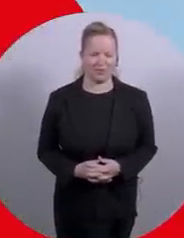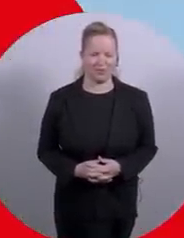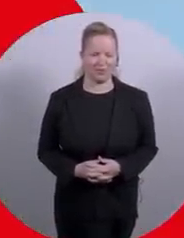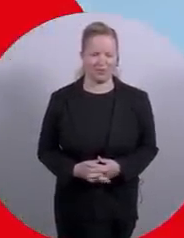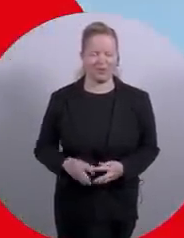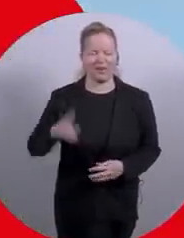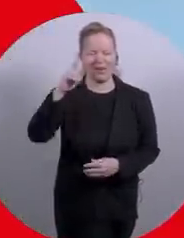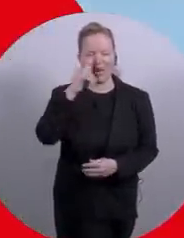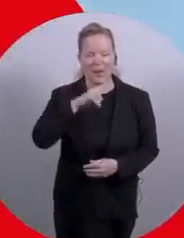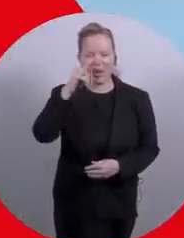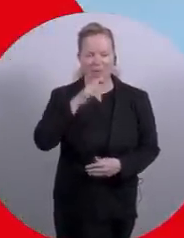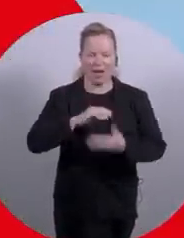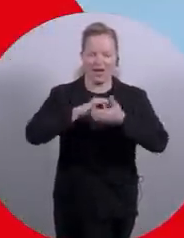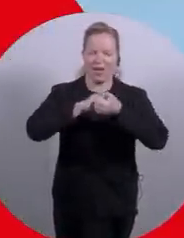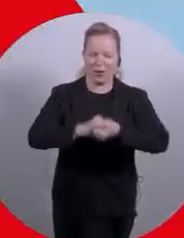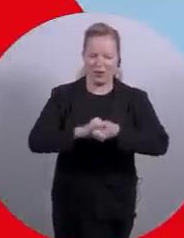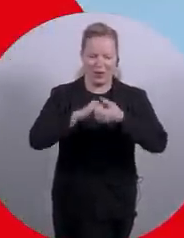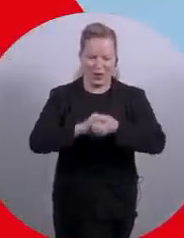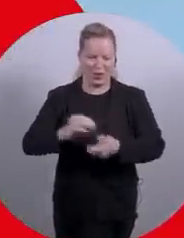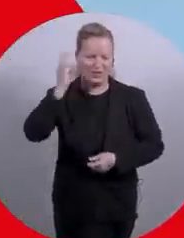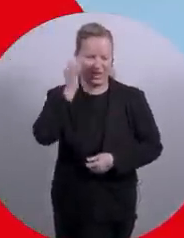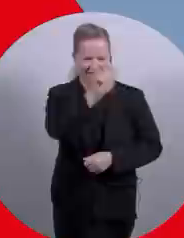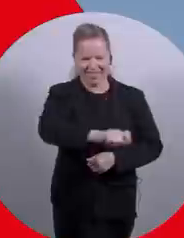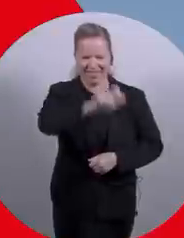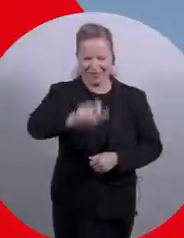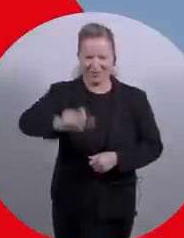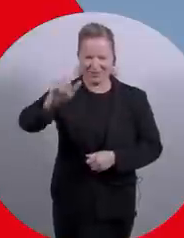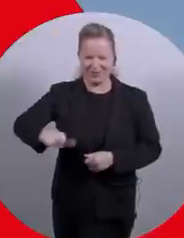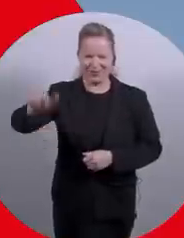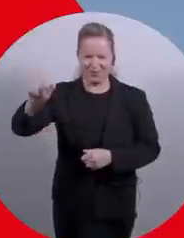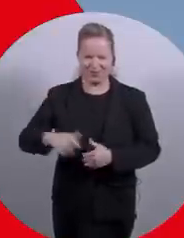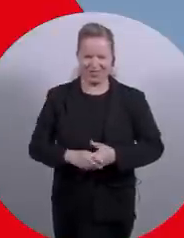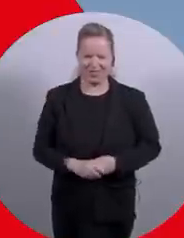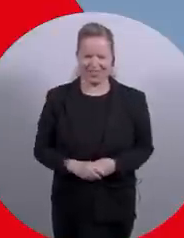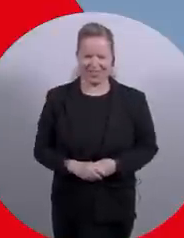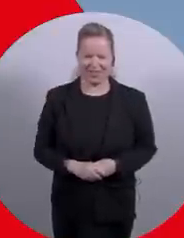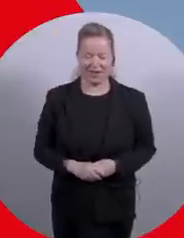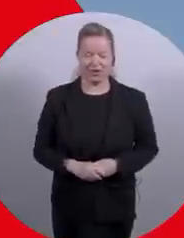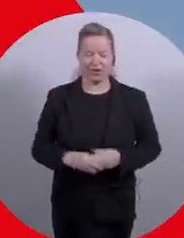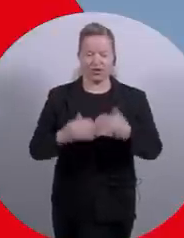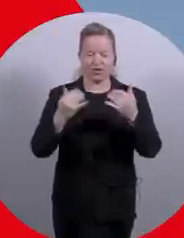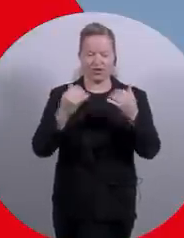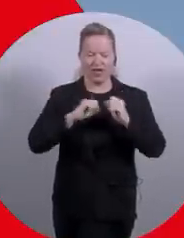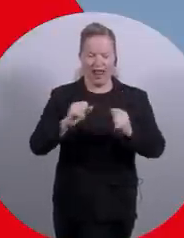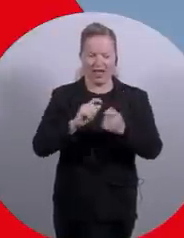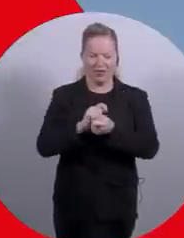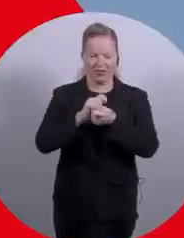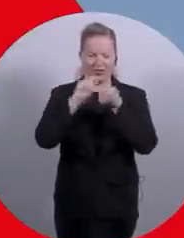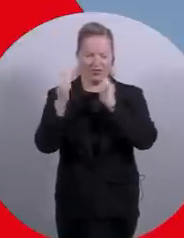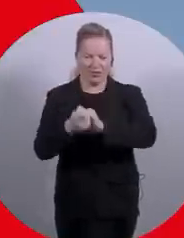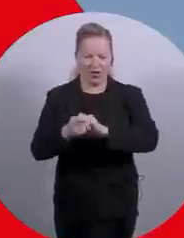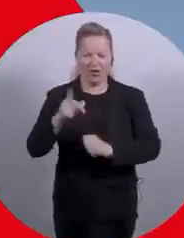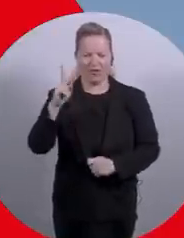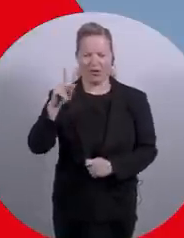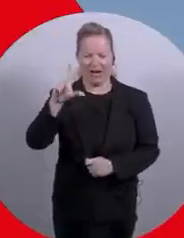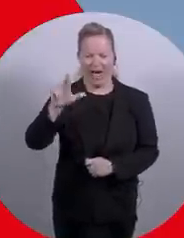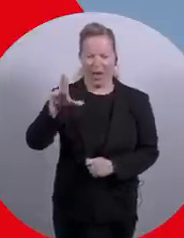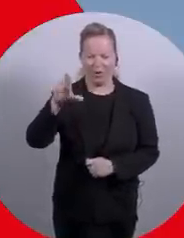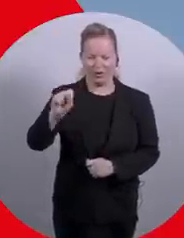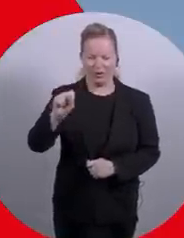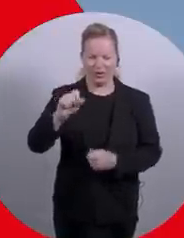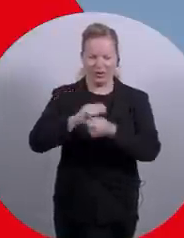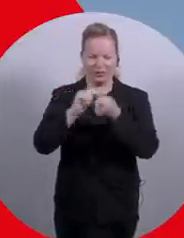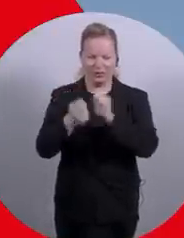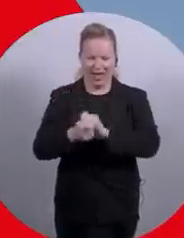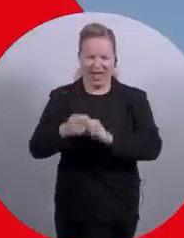liebe Genossinnen liebe Genossen so schnell notiert man von Klaus zum Karl aber lieber